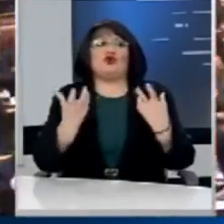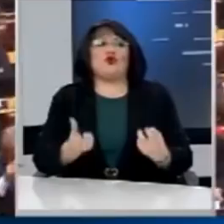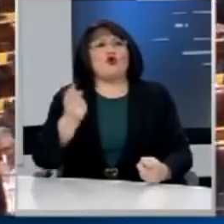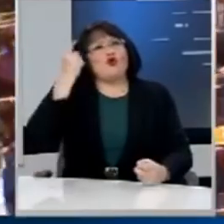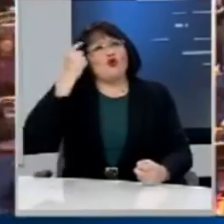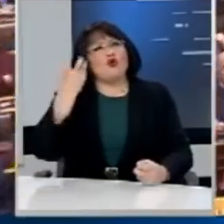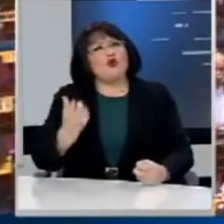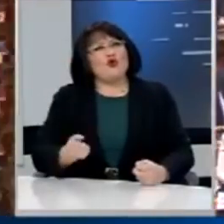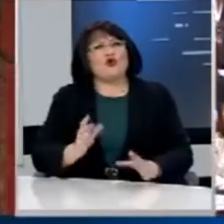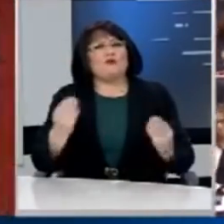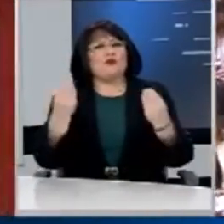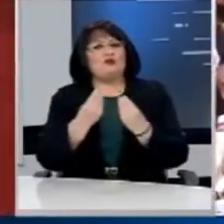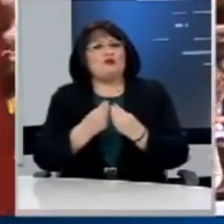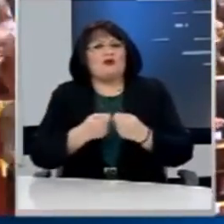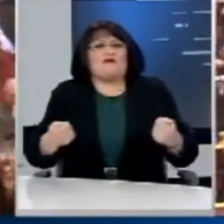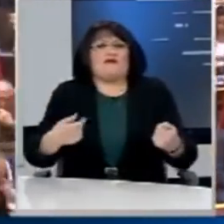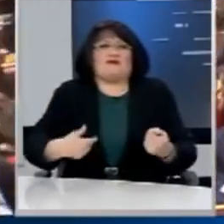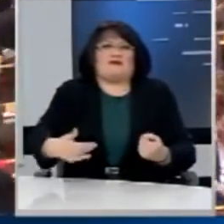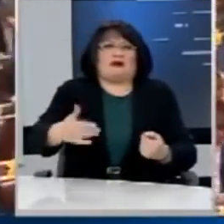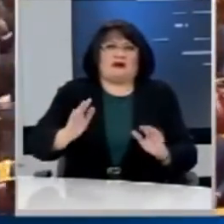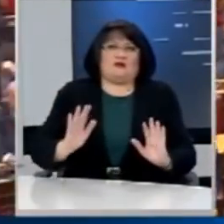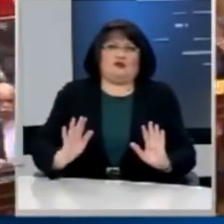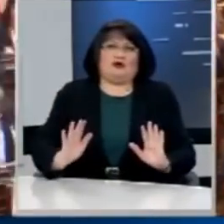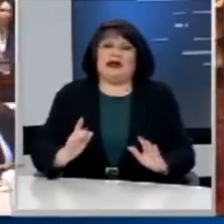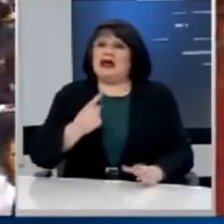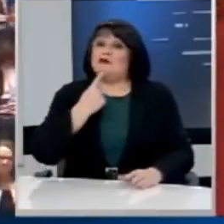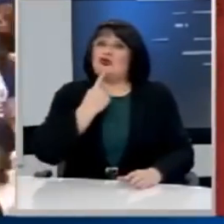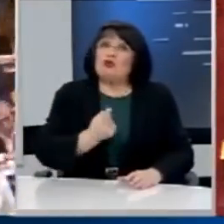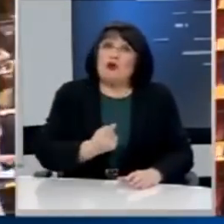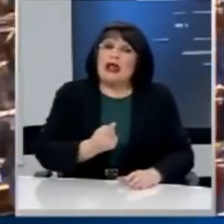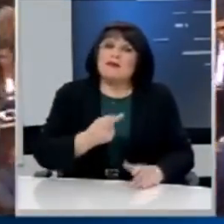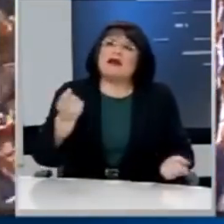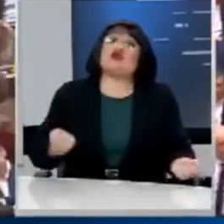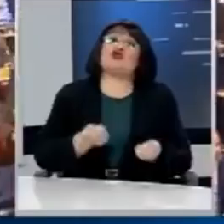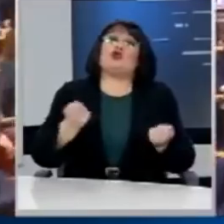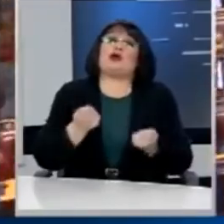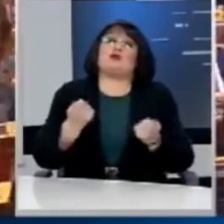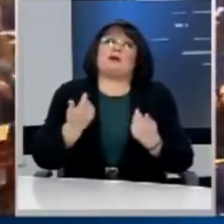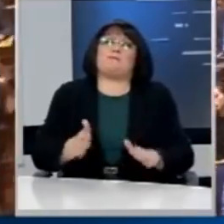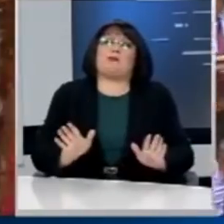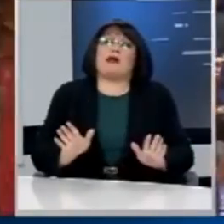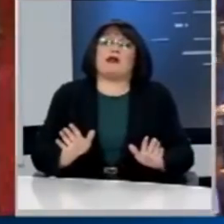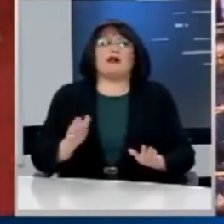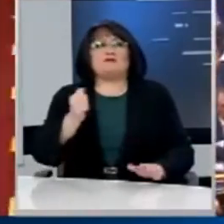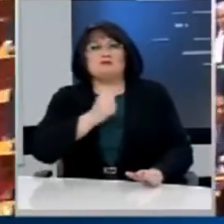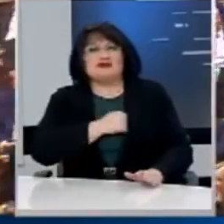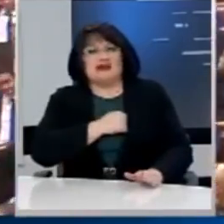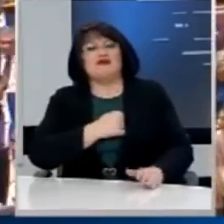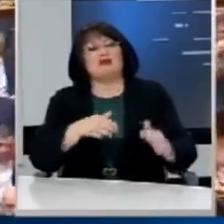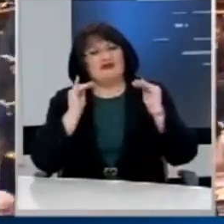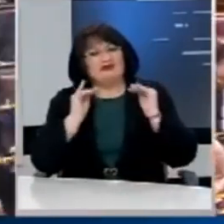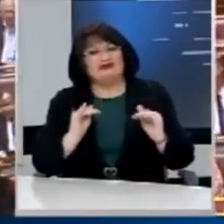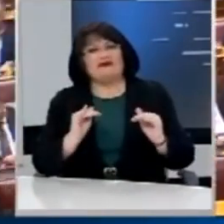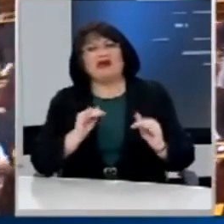οριμότητα στην εφαρμογή. Ό,τι λέμε λοιπόν, το κάνουμε. Μένουμε πιστοί